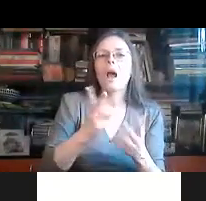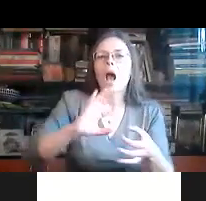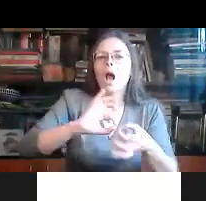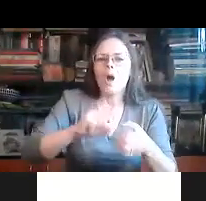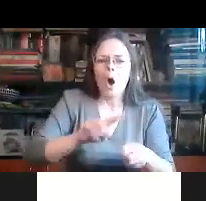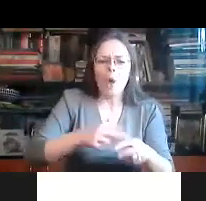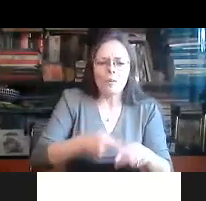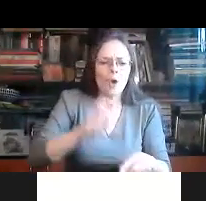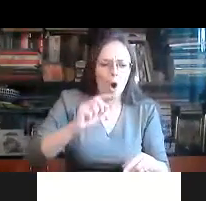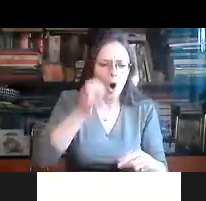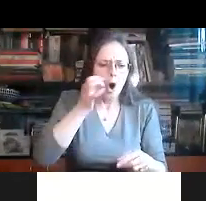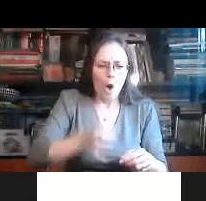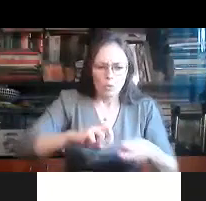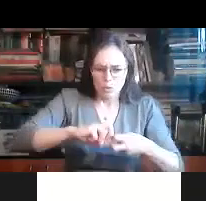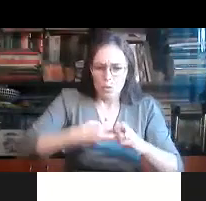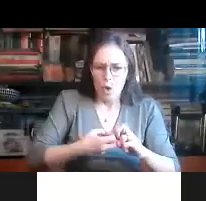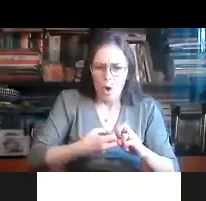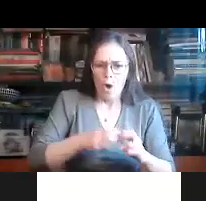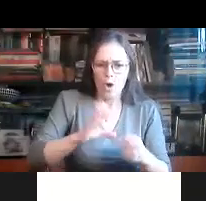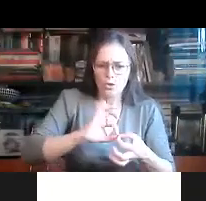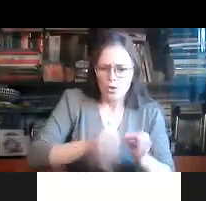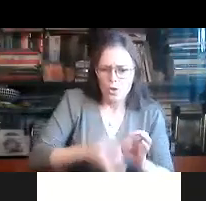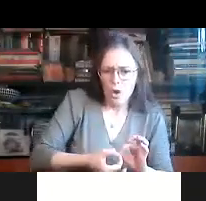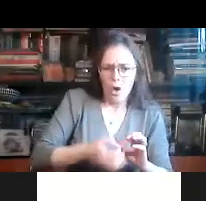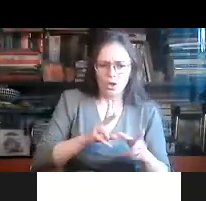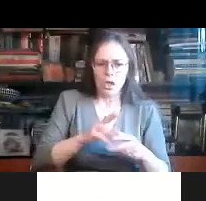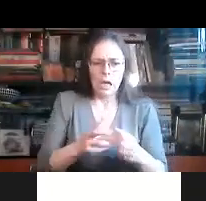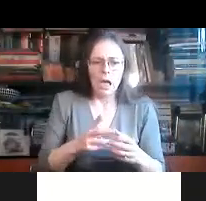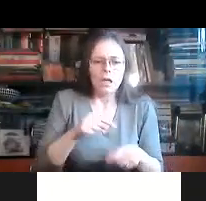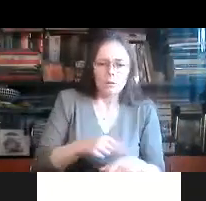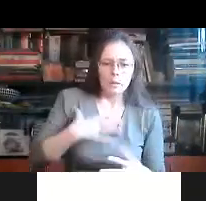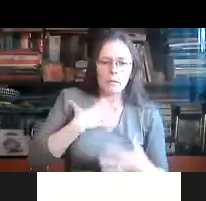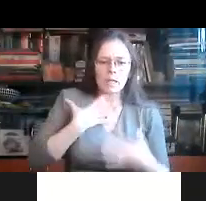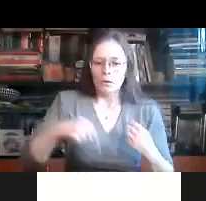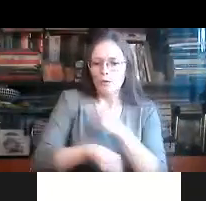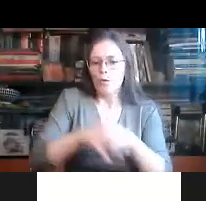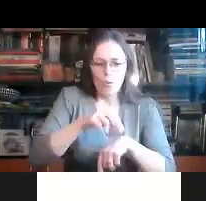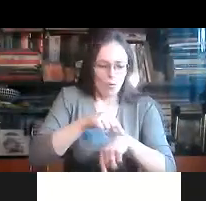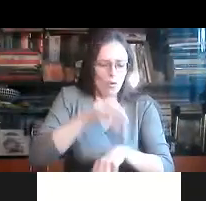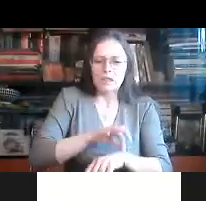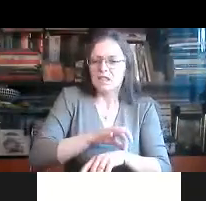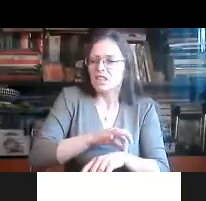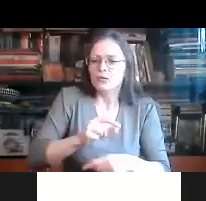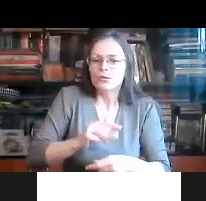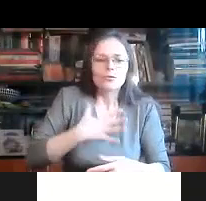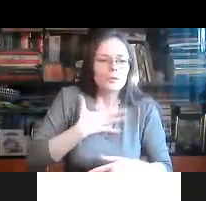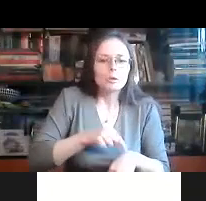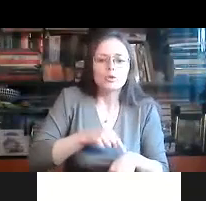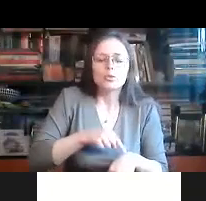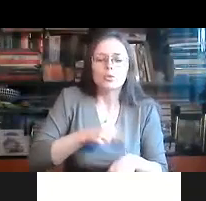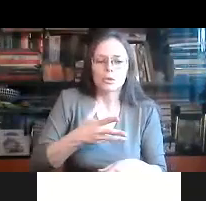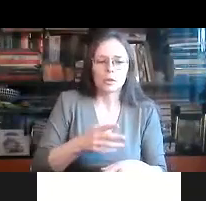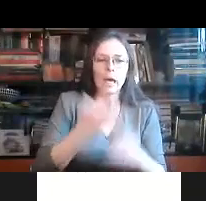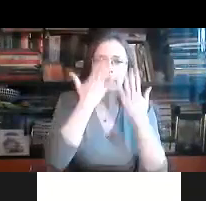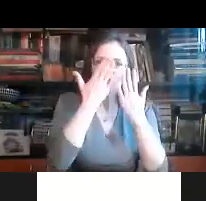все-таки говорить, да, как это, телесно очень важно это выражать, да, писать тексты, читать хорошо, но когда мы видим,